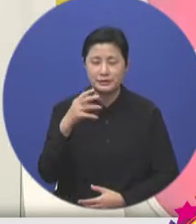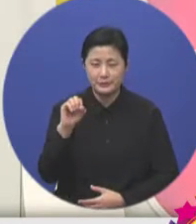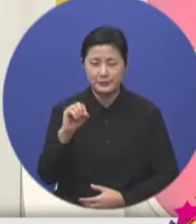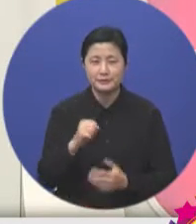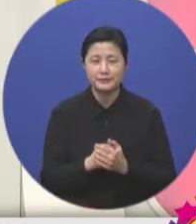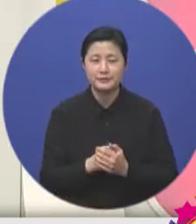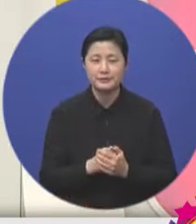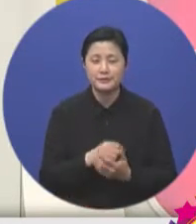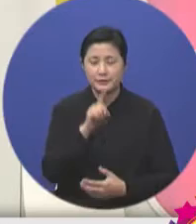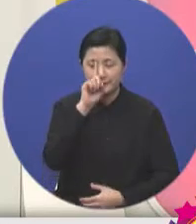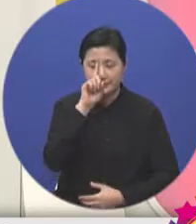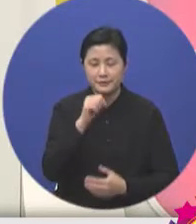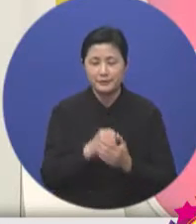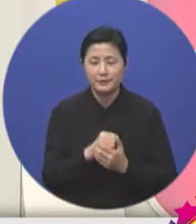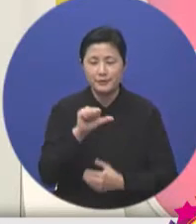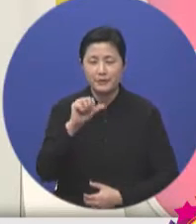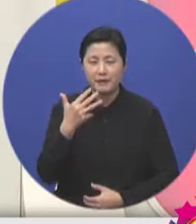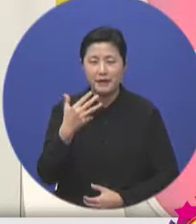010-7570님